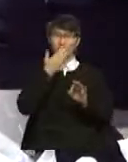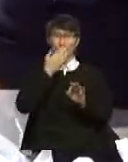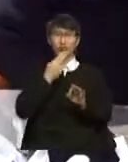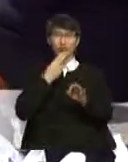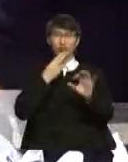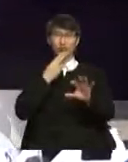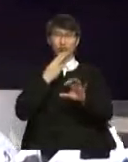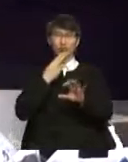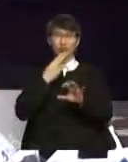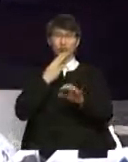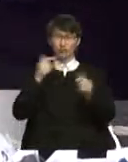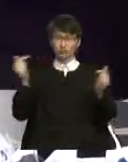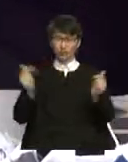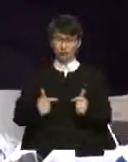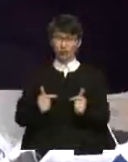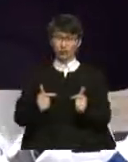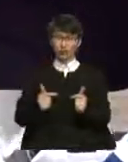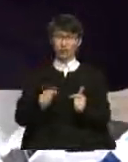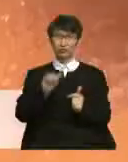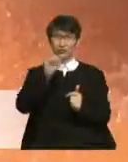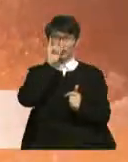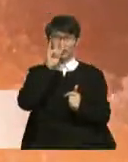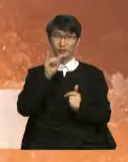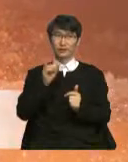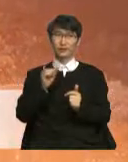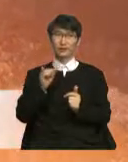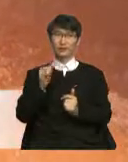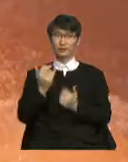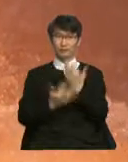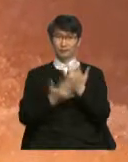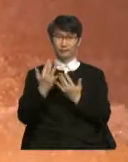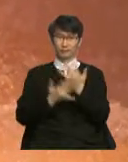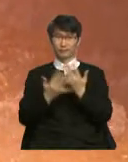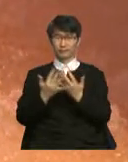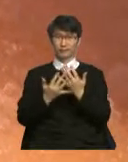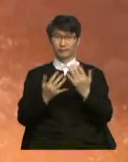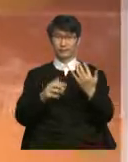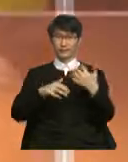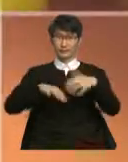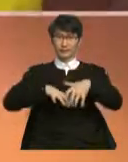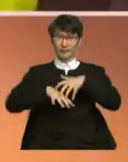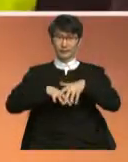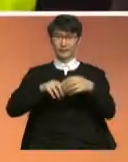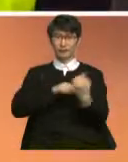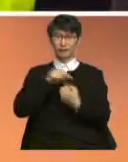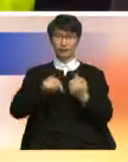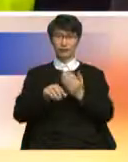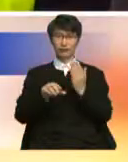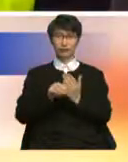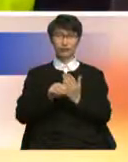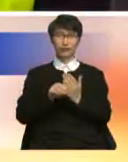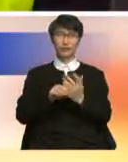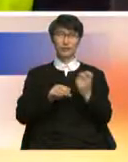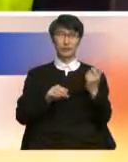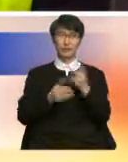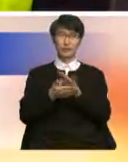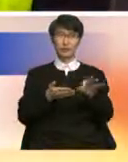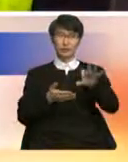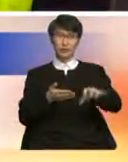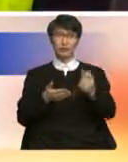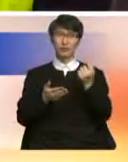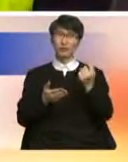아이스팩을 부피를 줄여 배출할 수 있는 고온건조 시스템도 가동 중에 있습니다. 그 재사용량이